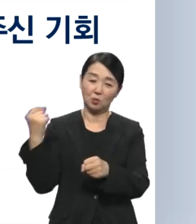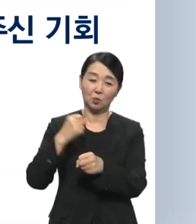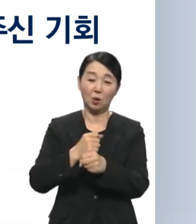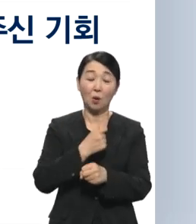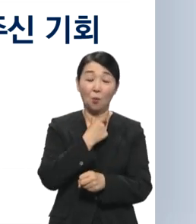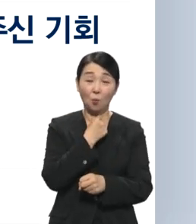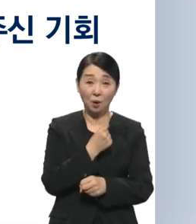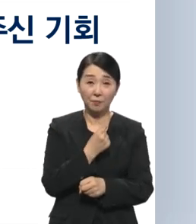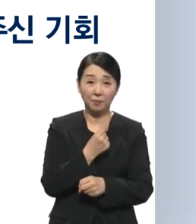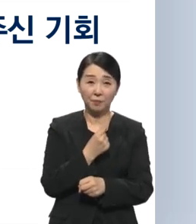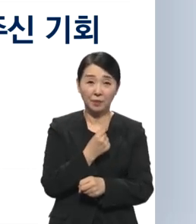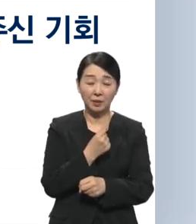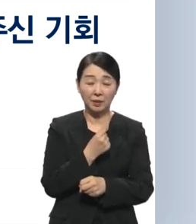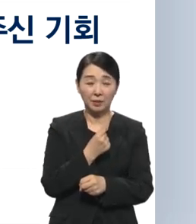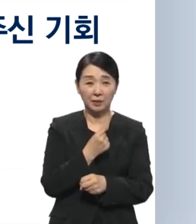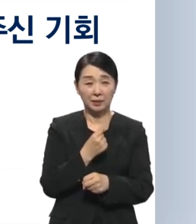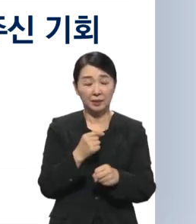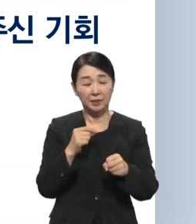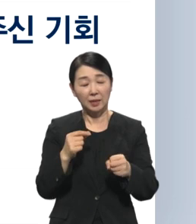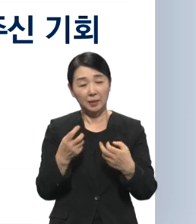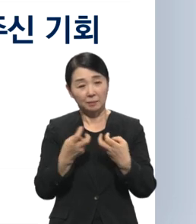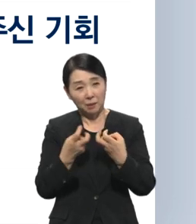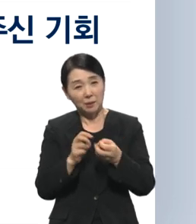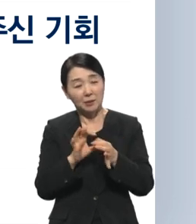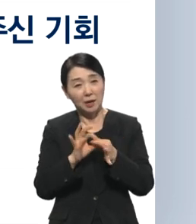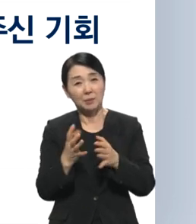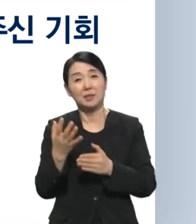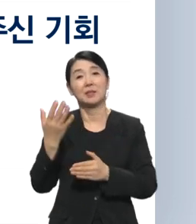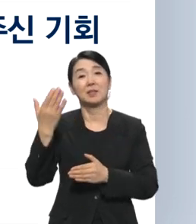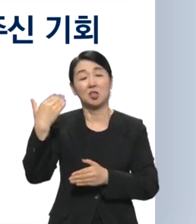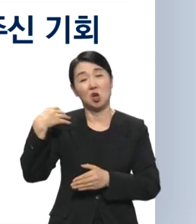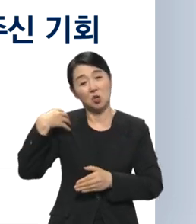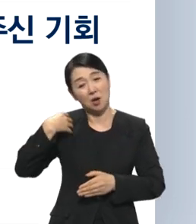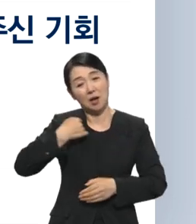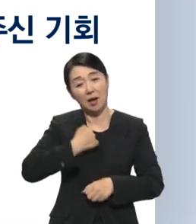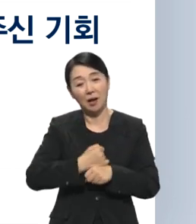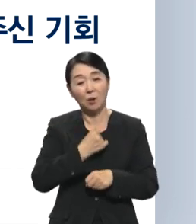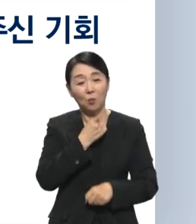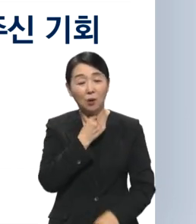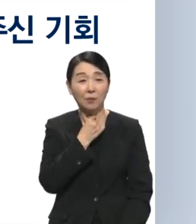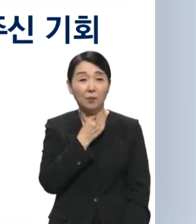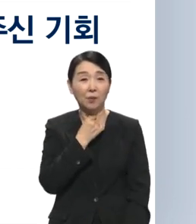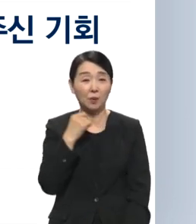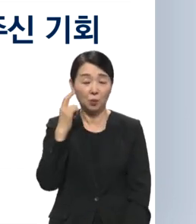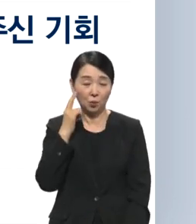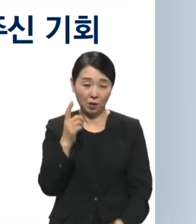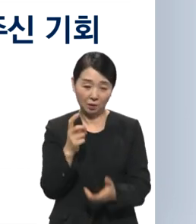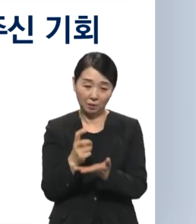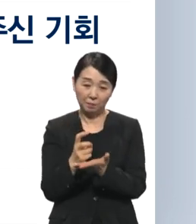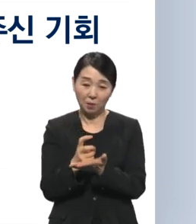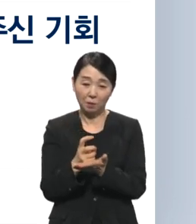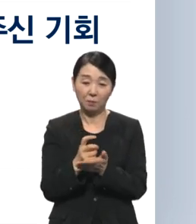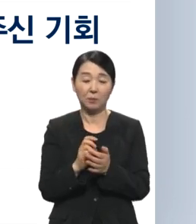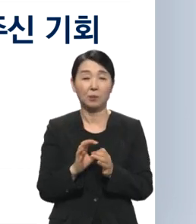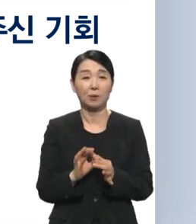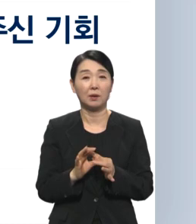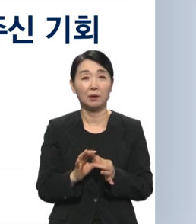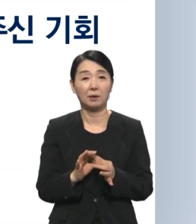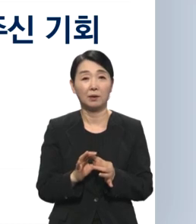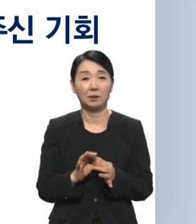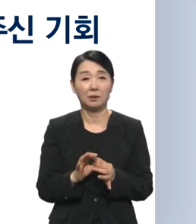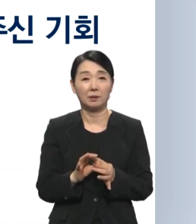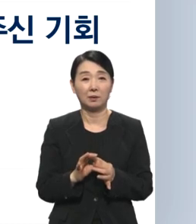방식으로이든 어떤 역할이든 하겠다 요즘도까지만 말하자면 사법적으로는 이제